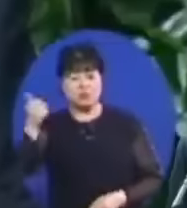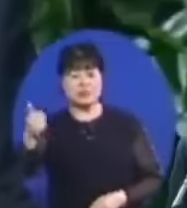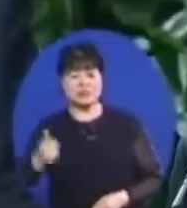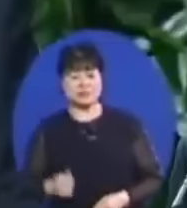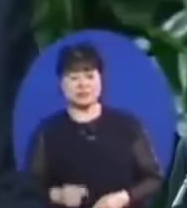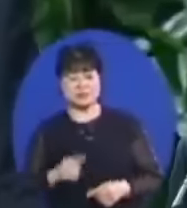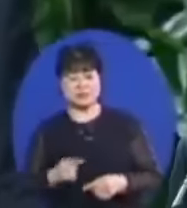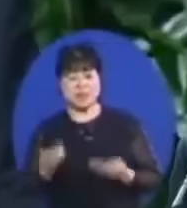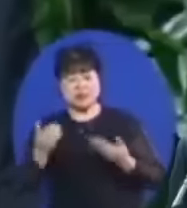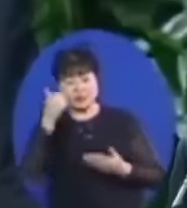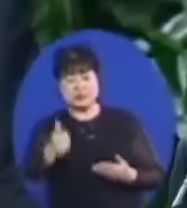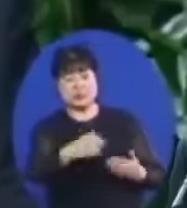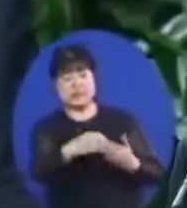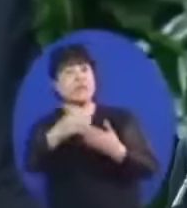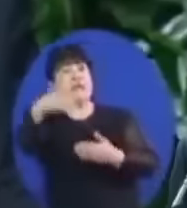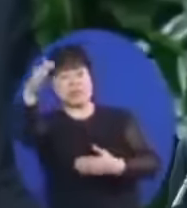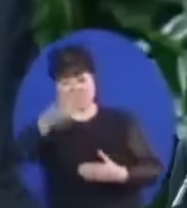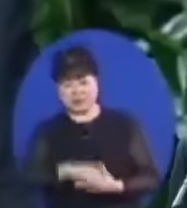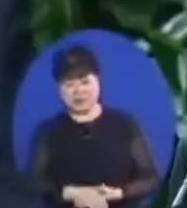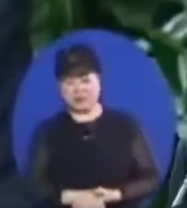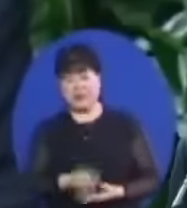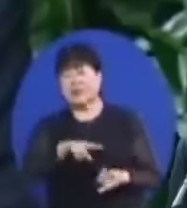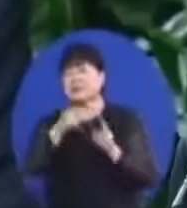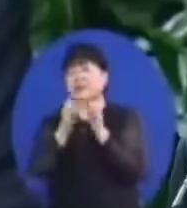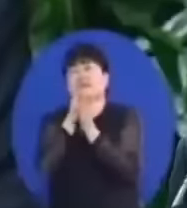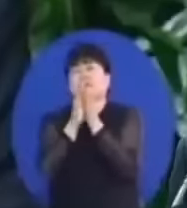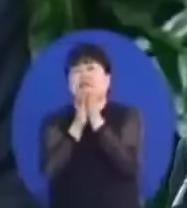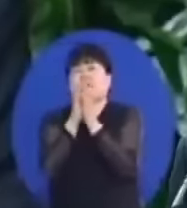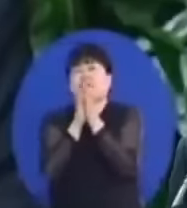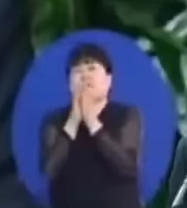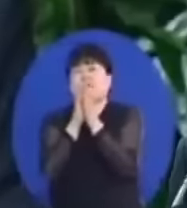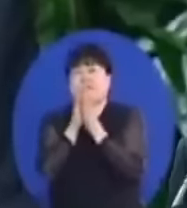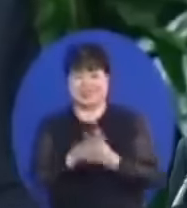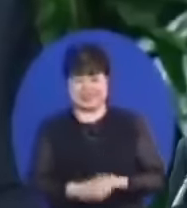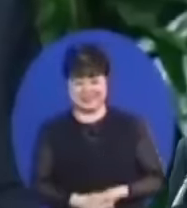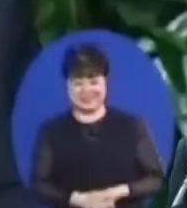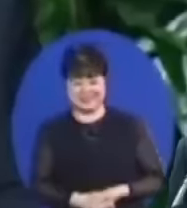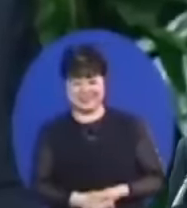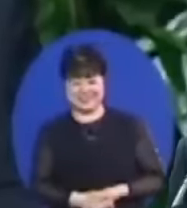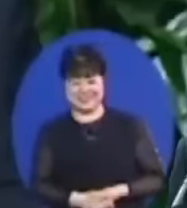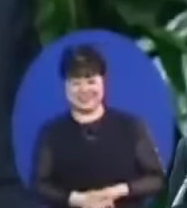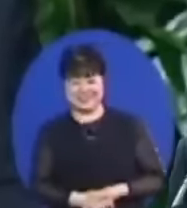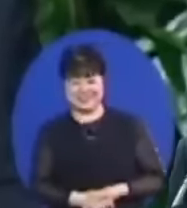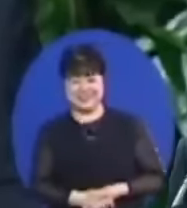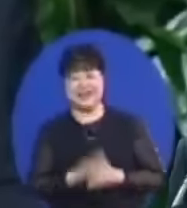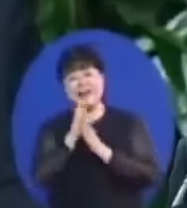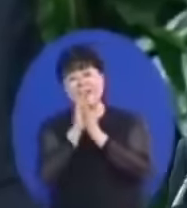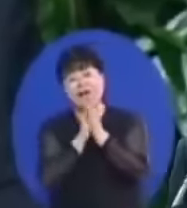가자. 그래서 내가 살려달라고 얼마나 빌었는지 몰라요. 그이